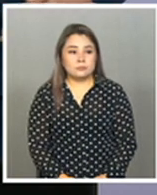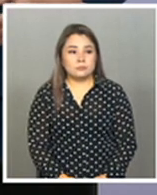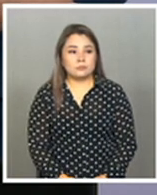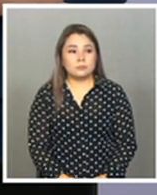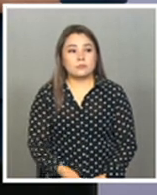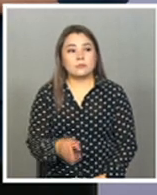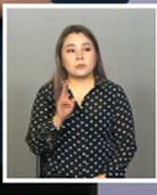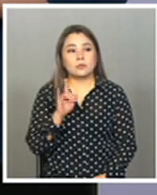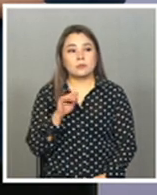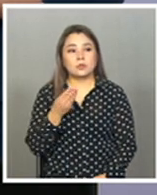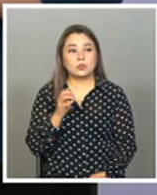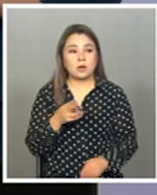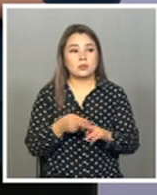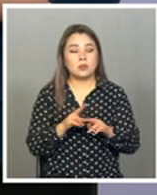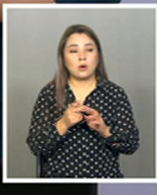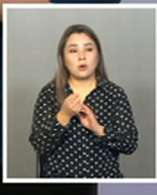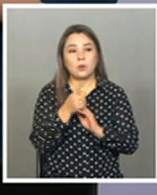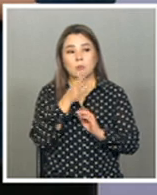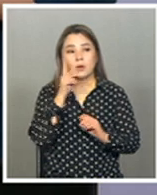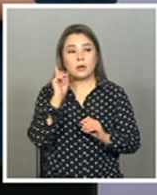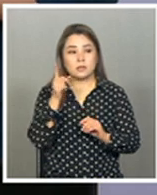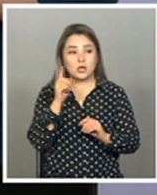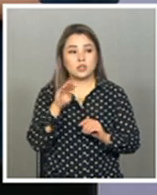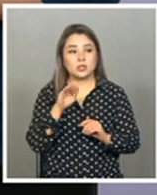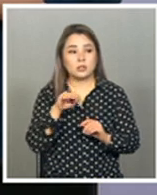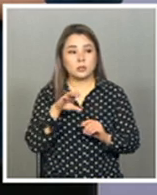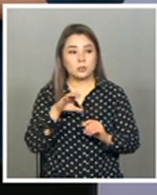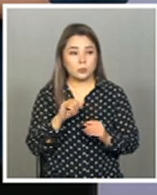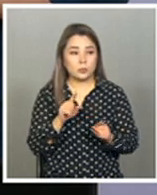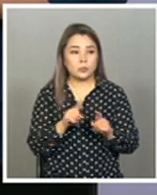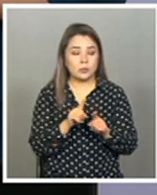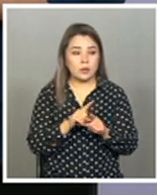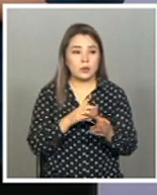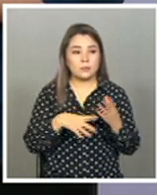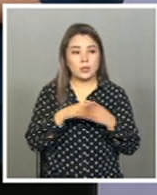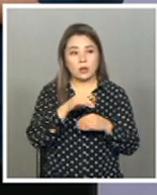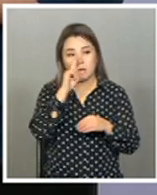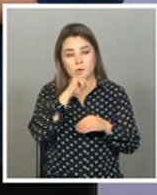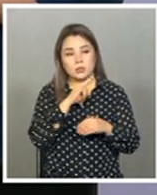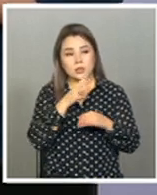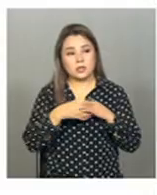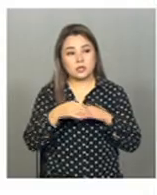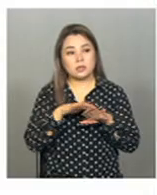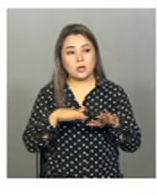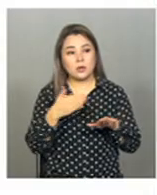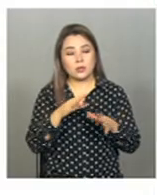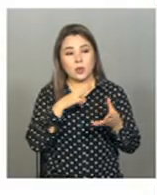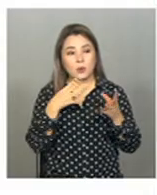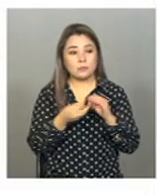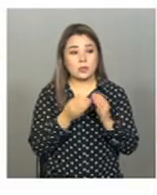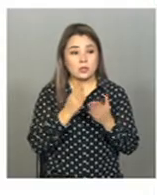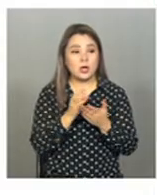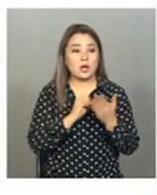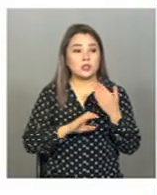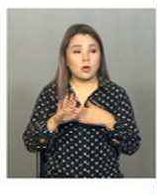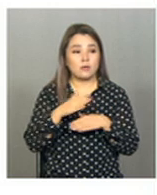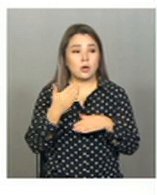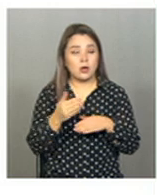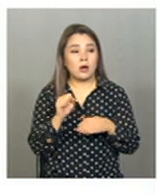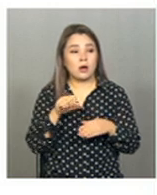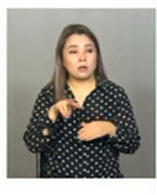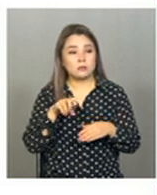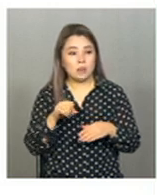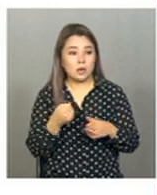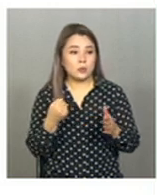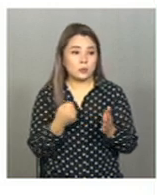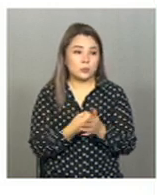Қыпшақтар 11 ғасырда Жетісумен қатар бүкіл Қазақстан жеріне үстемдік ете бастады. Еуразияның Алтайдан Дунайға